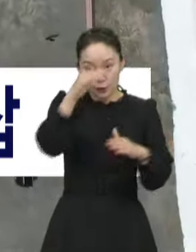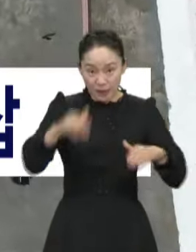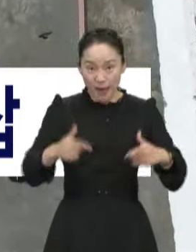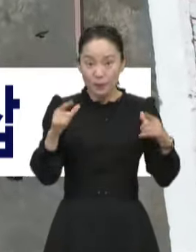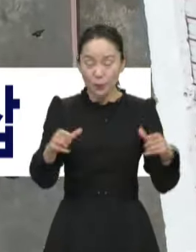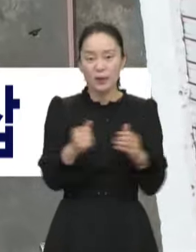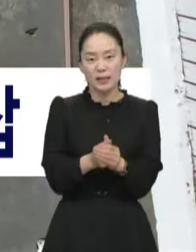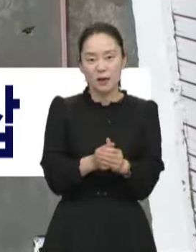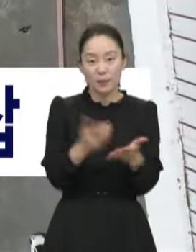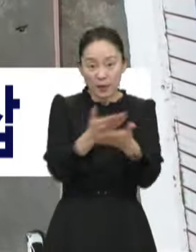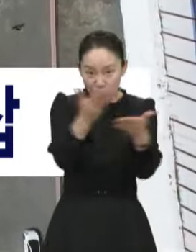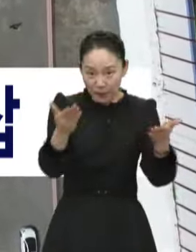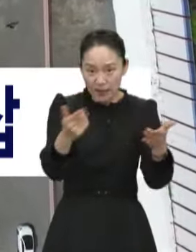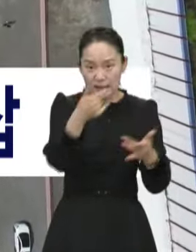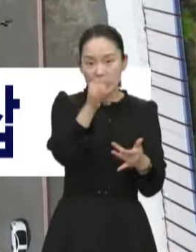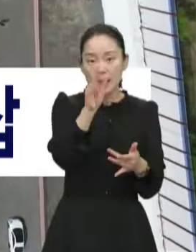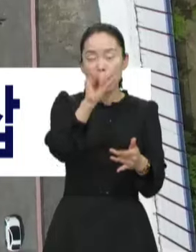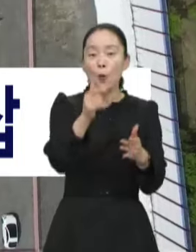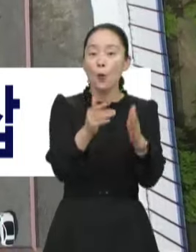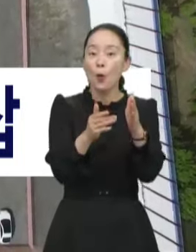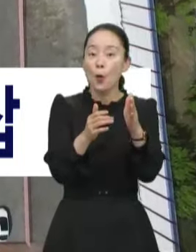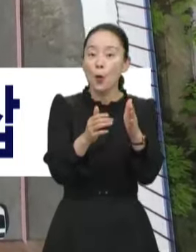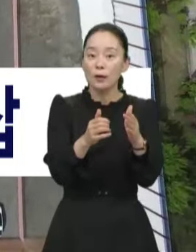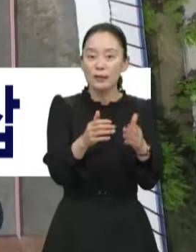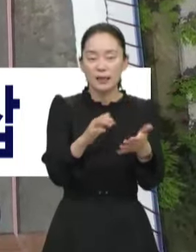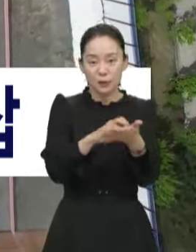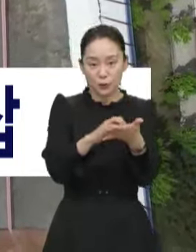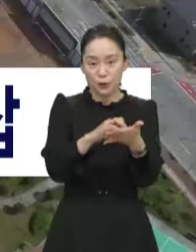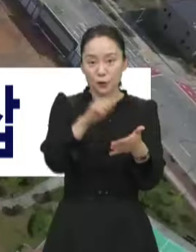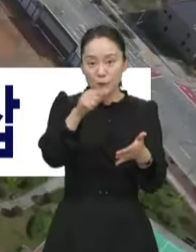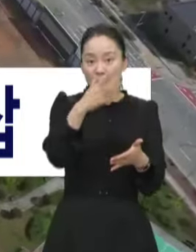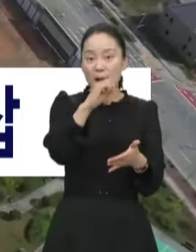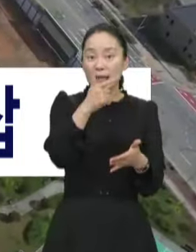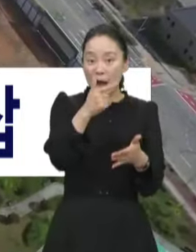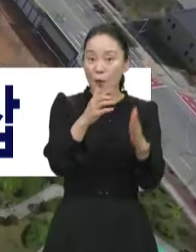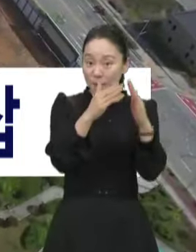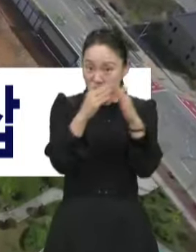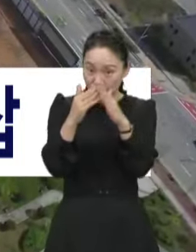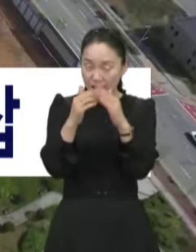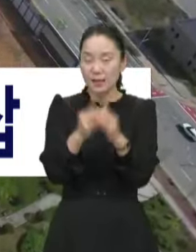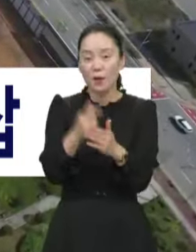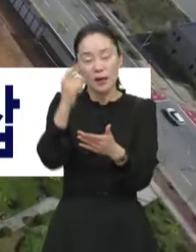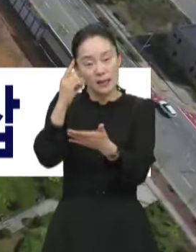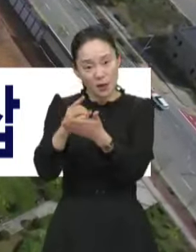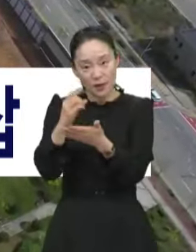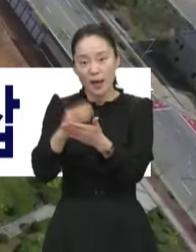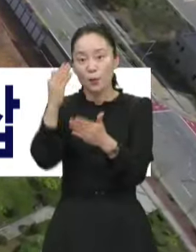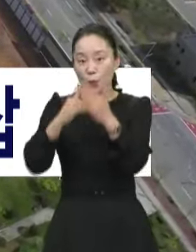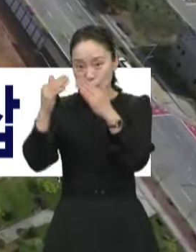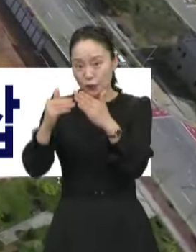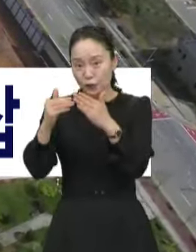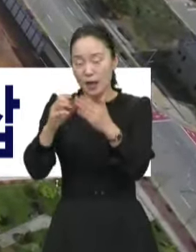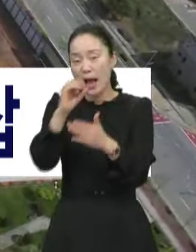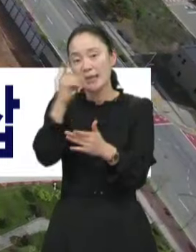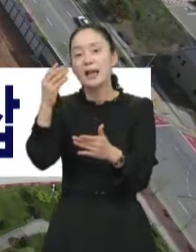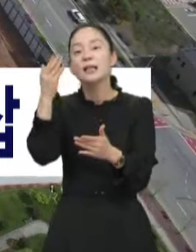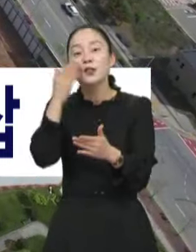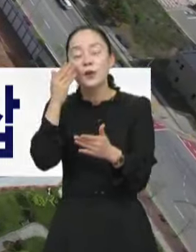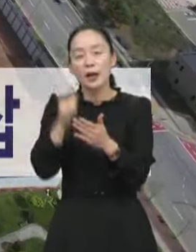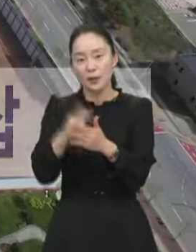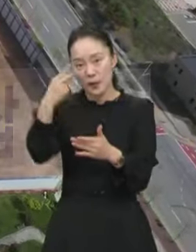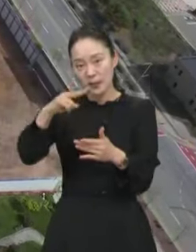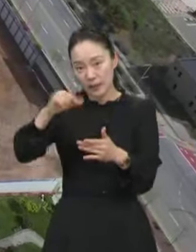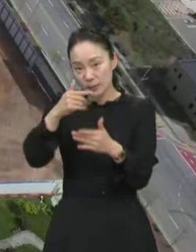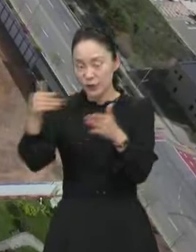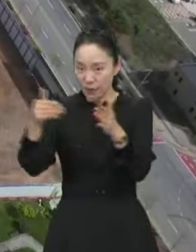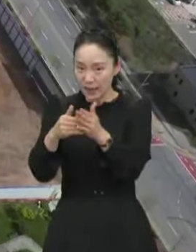이번에 공급하는 내포신도시 949 세대를 포함해 천안과 공주 아산 청양에 2026년까지